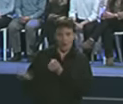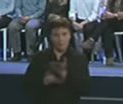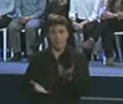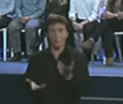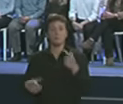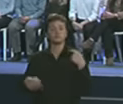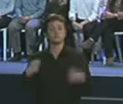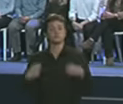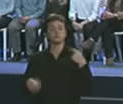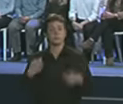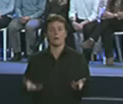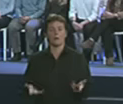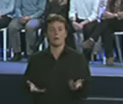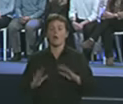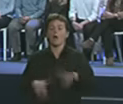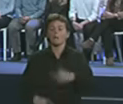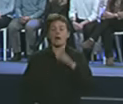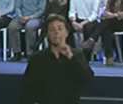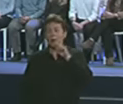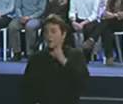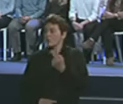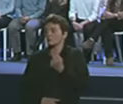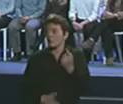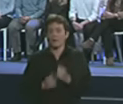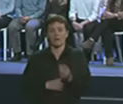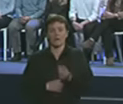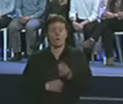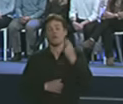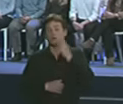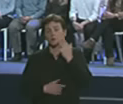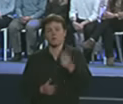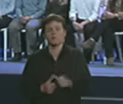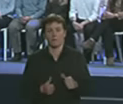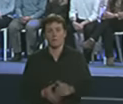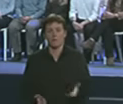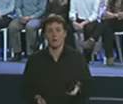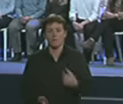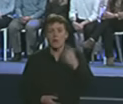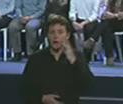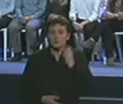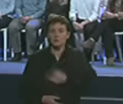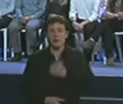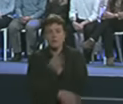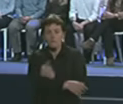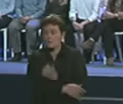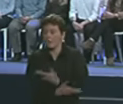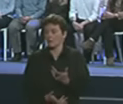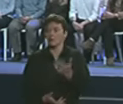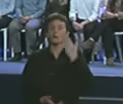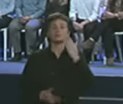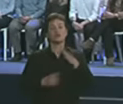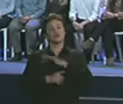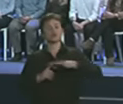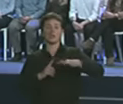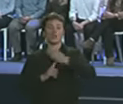laxisme, que fera la mère de famille seule face à un adolescent qui consomme de la drogue? Si la société dit à